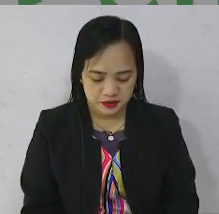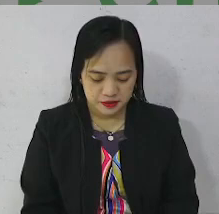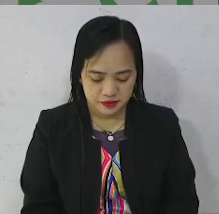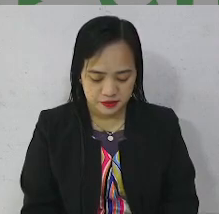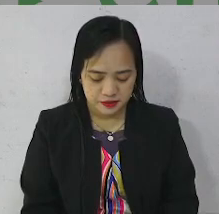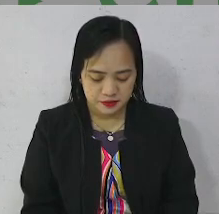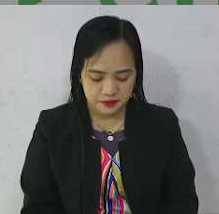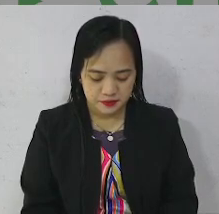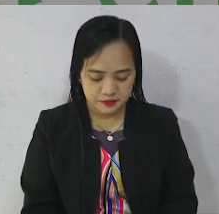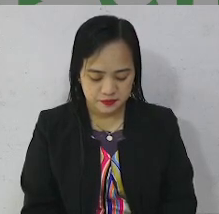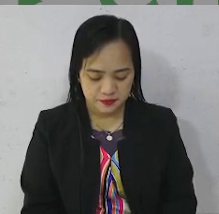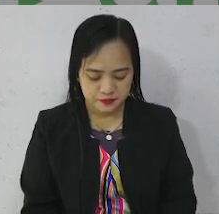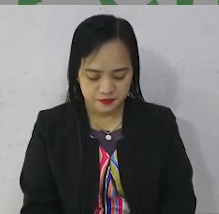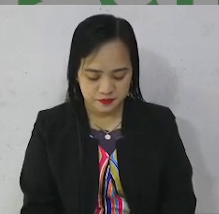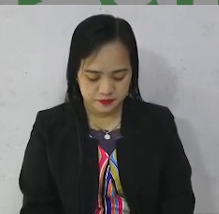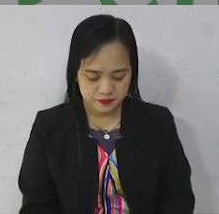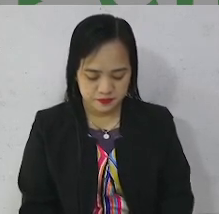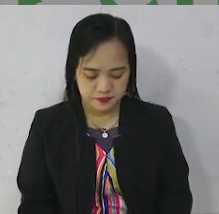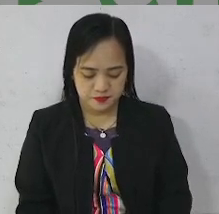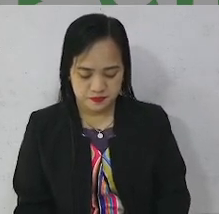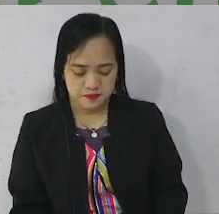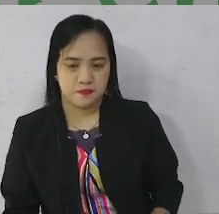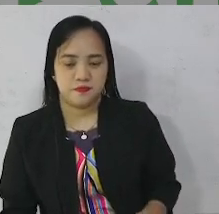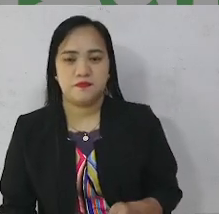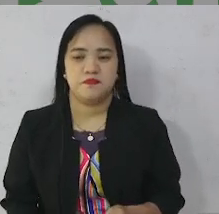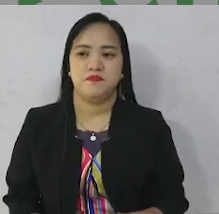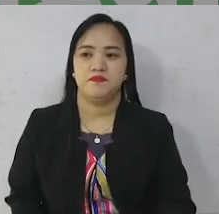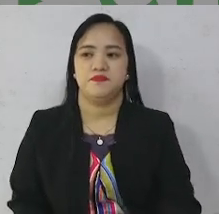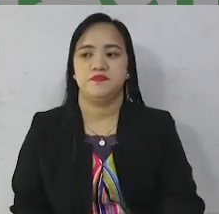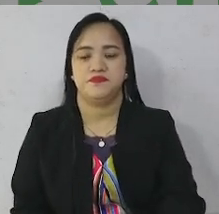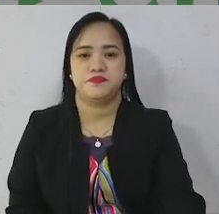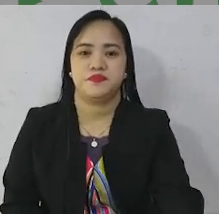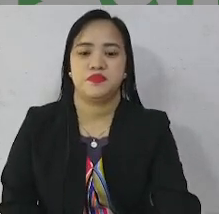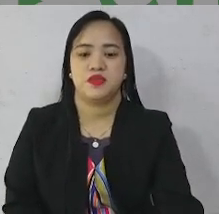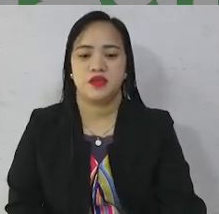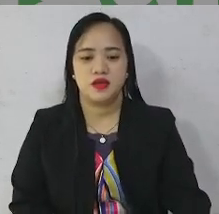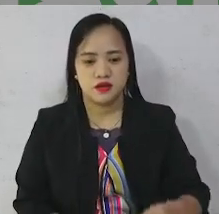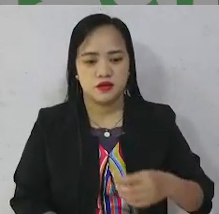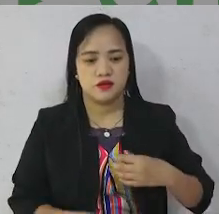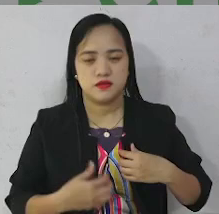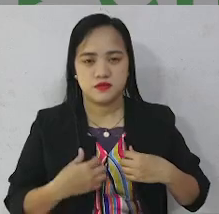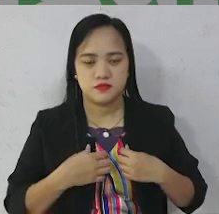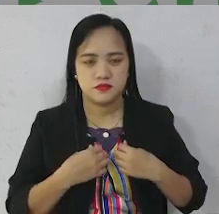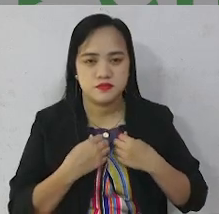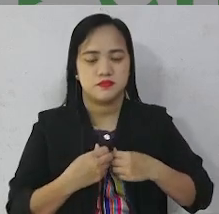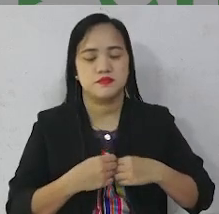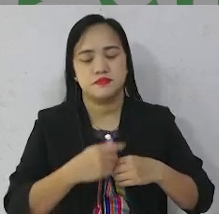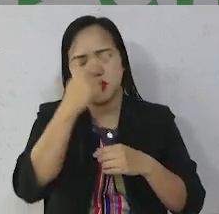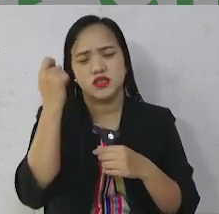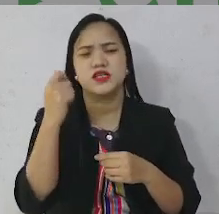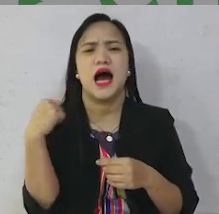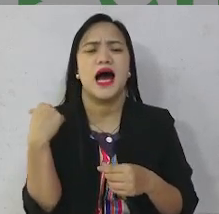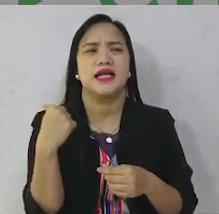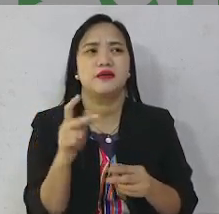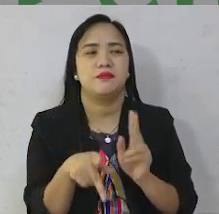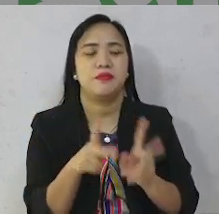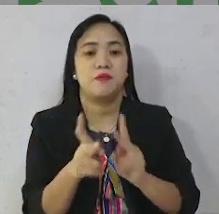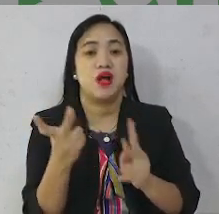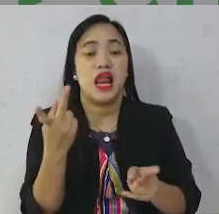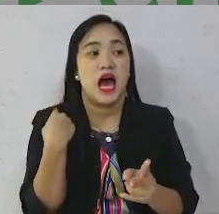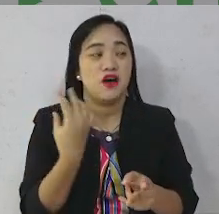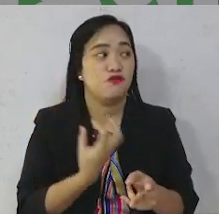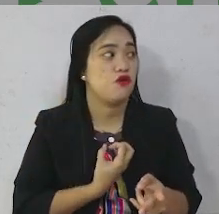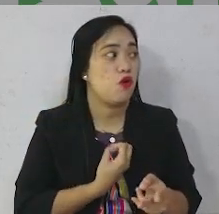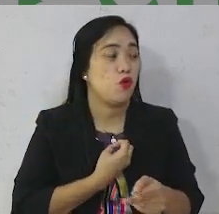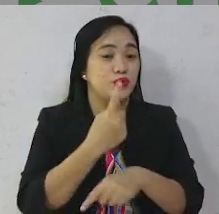kumain ng karne Yun nga inaano nila yun sa ano yan sa ano ah Alam ko sa paggalang Oo